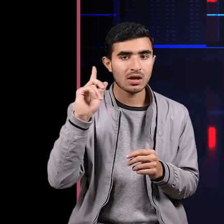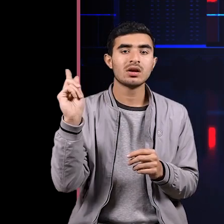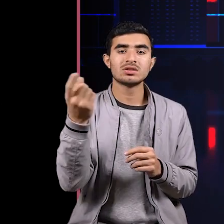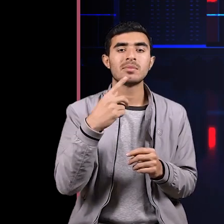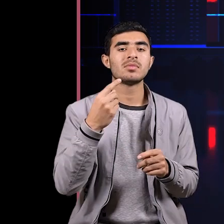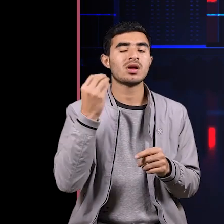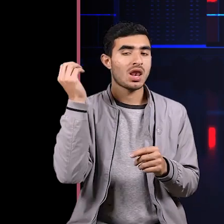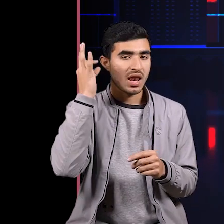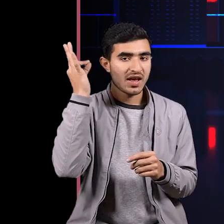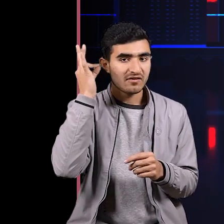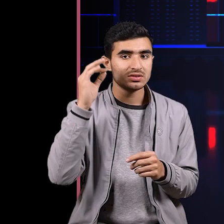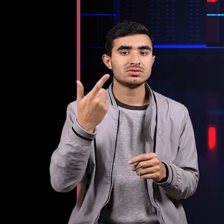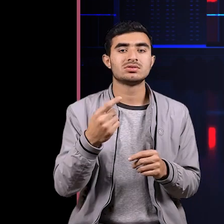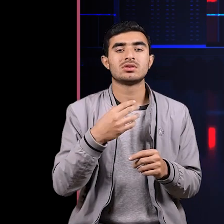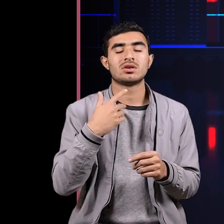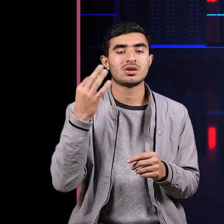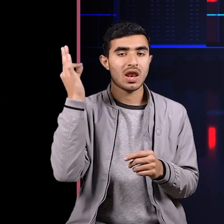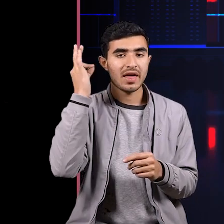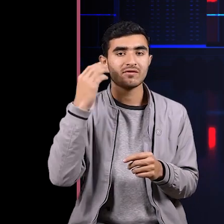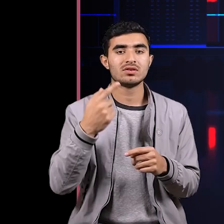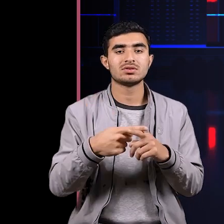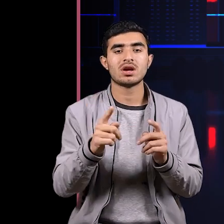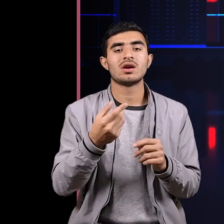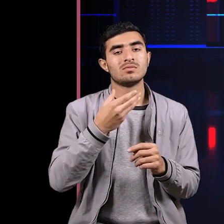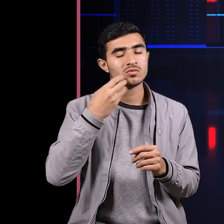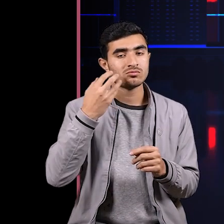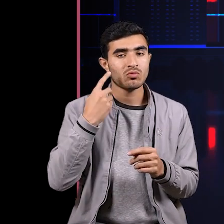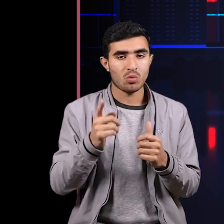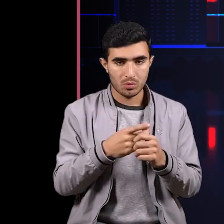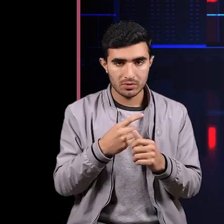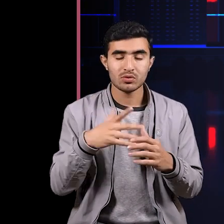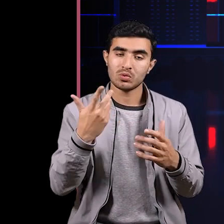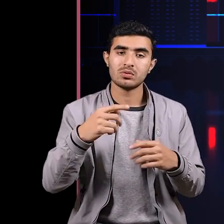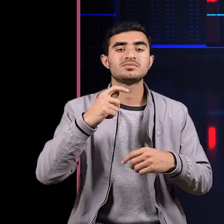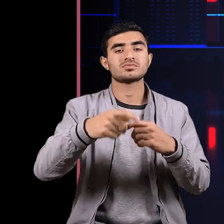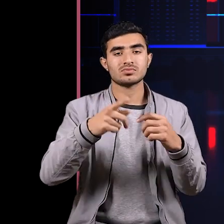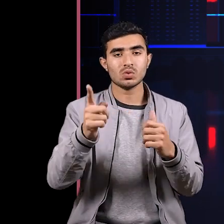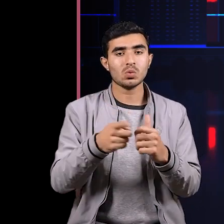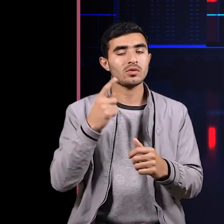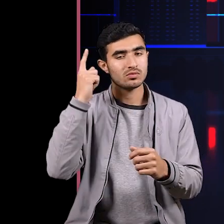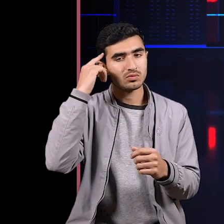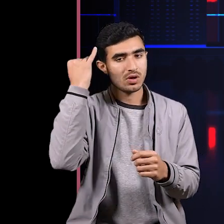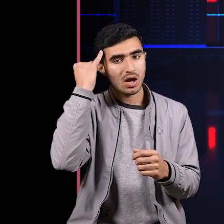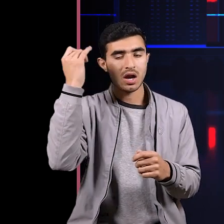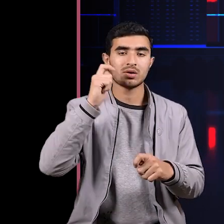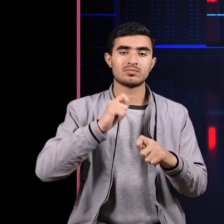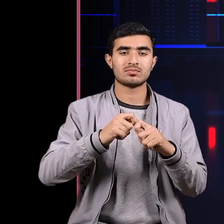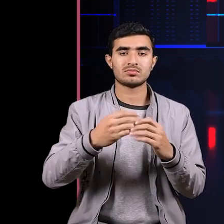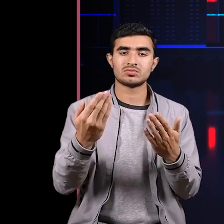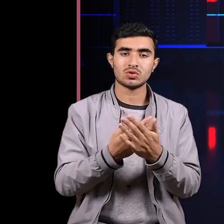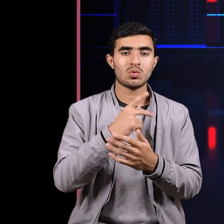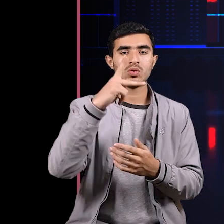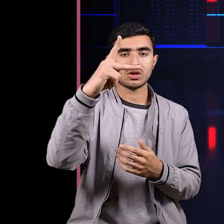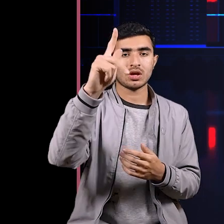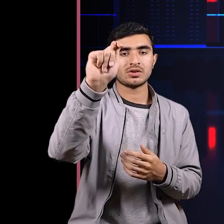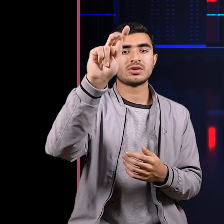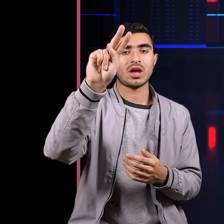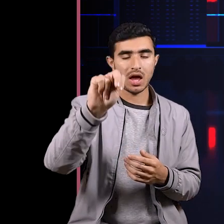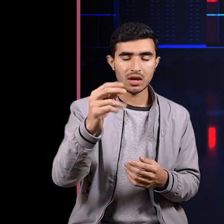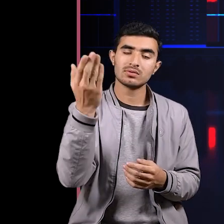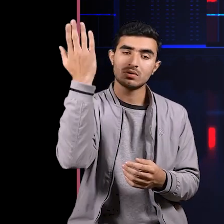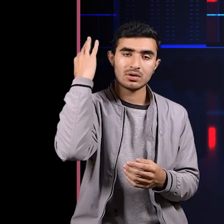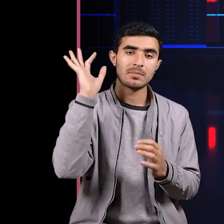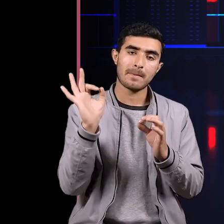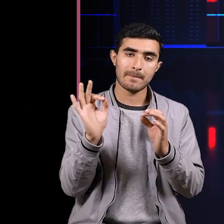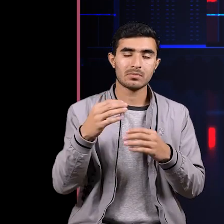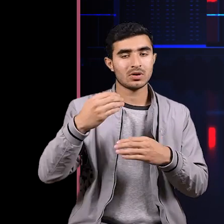ये ख्याल आया कि क्यों ना एक अपना चैनल होना चाहिए। तो फिर उसी से KTN का संग बुनियाद, KTN का आगाज़ हुआ और उसके